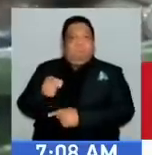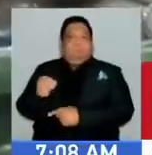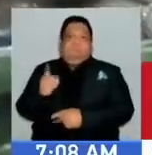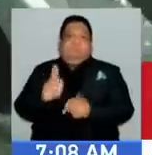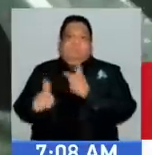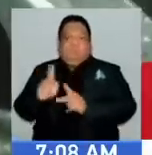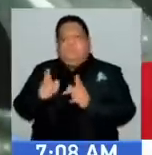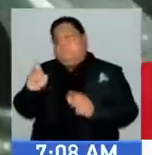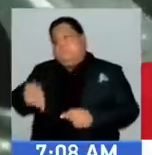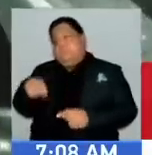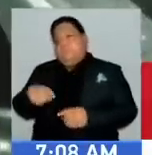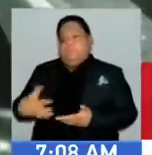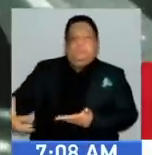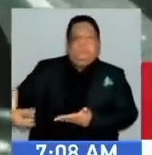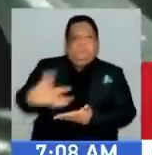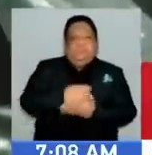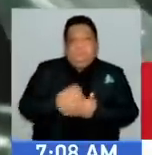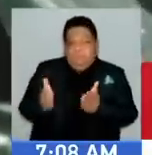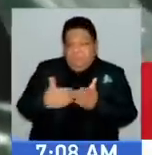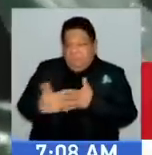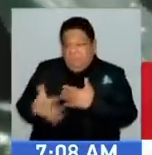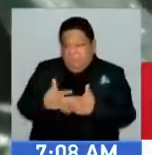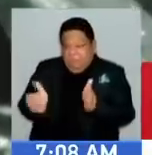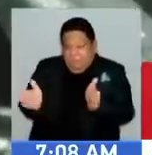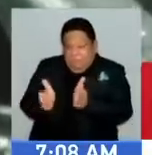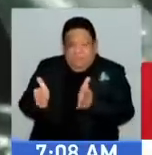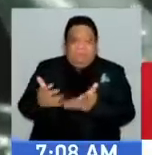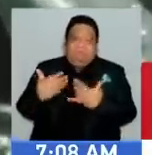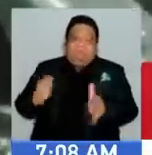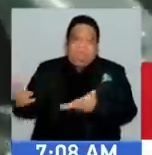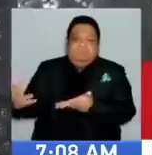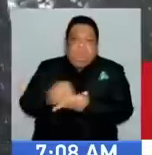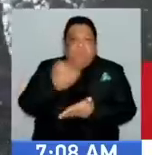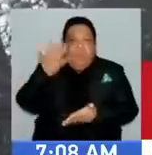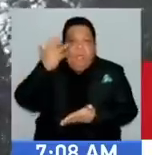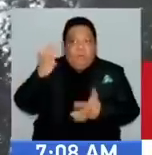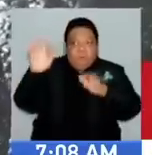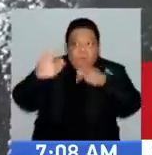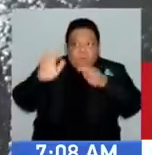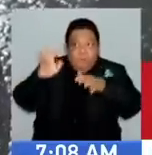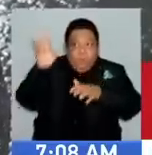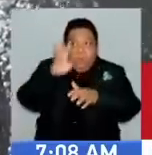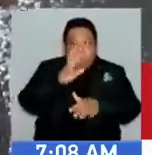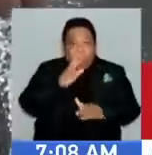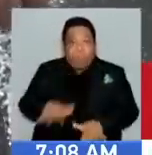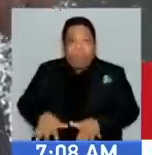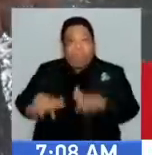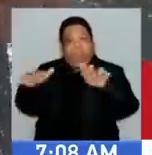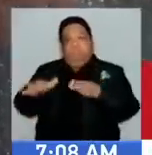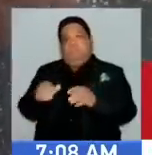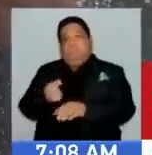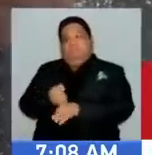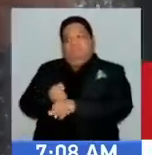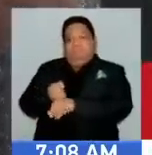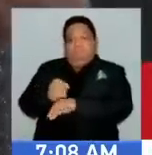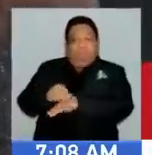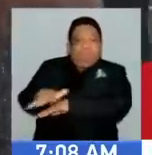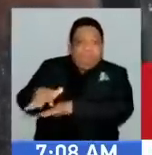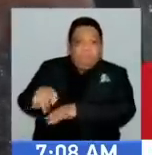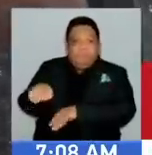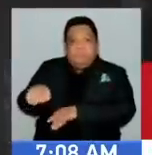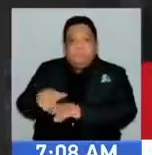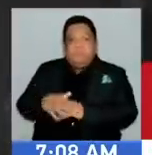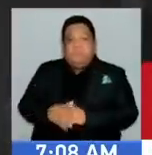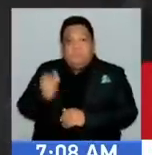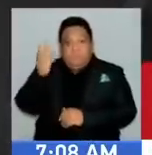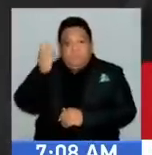Kinuha na nila ito Bago pa man umapaw ang mga palaisdaan dahil sa pag-uulan nangangamba kasi silang dumiretso sa palaisdaan ng maruming tubig